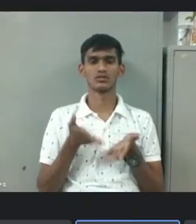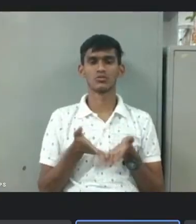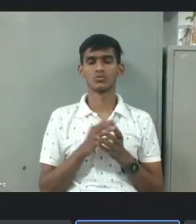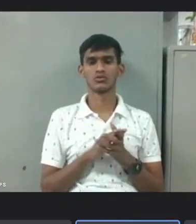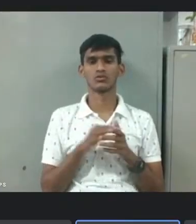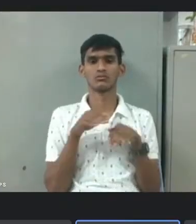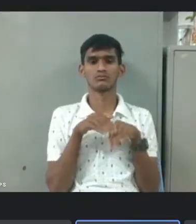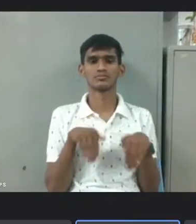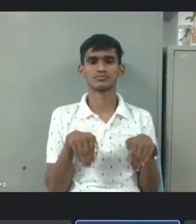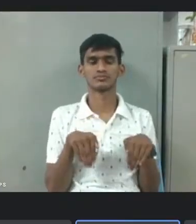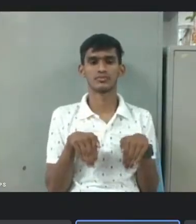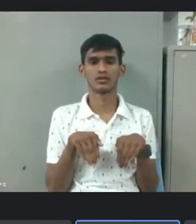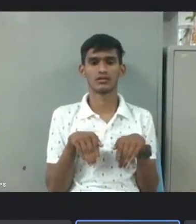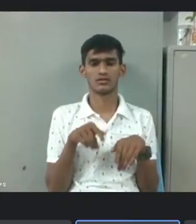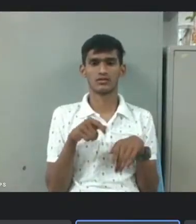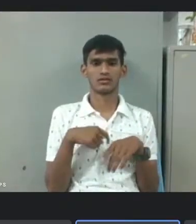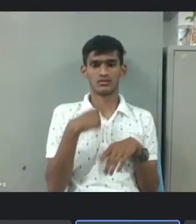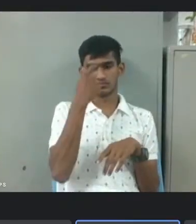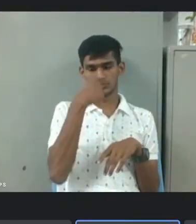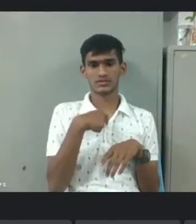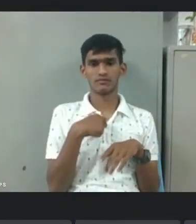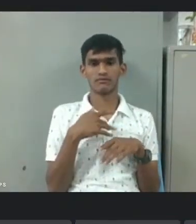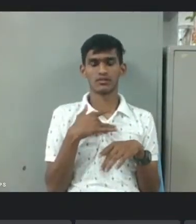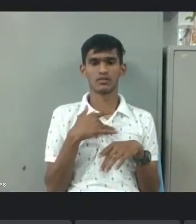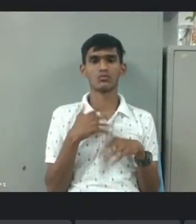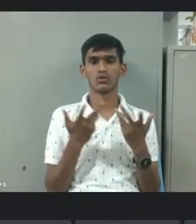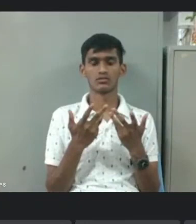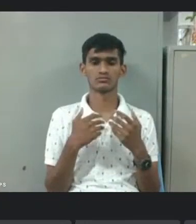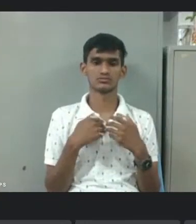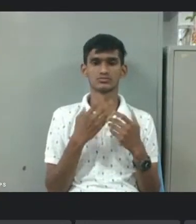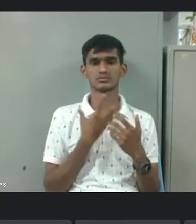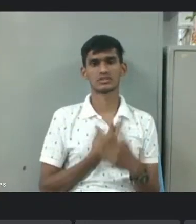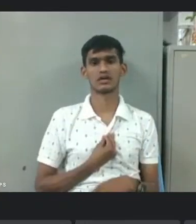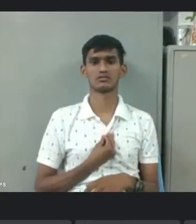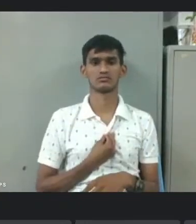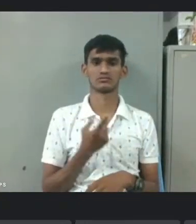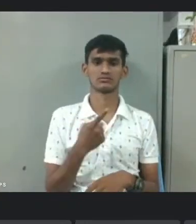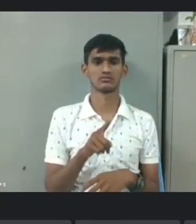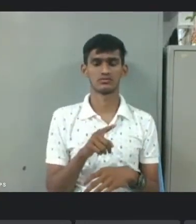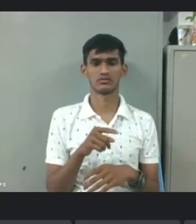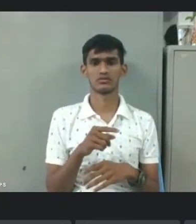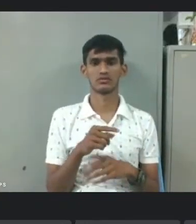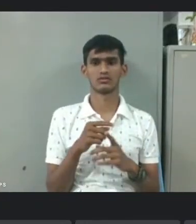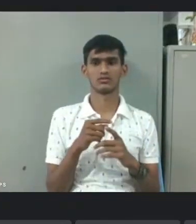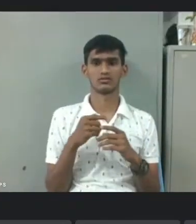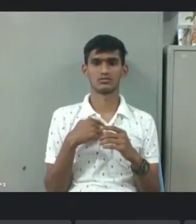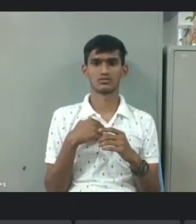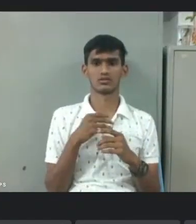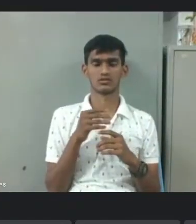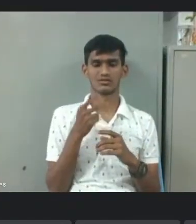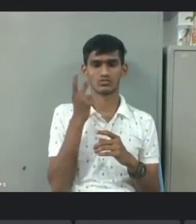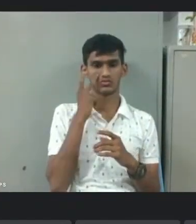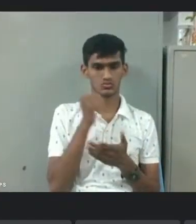അങ്ങനെ വീട്ടിലിരിക്കുമ്പോ ആ കൊച്ചിന് എന്തായാലും വിഷമം ഉണ്ടാവുമല്ലോ. തീർച്ചയായിട്ടും. അപ്പൊ ആക്റ്റീവായിട്ട് എന്തെങ്കിലും ചെയ്യാൻ പറ്റുമോ എന്നും കൂടി